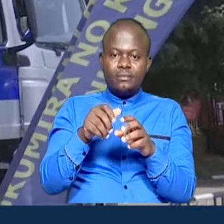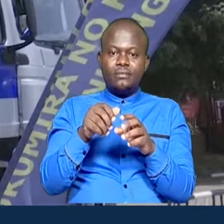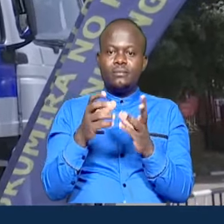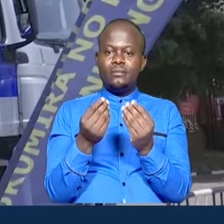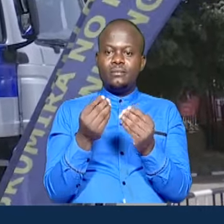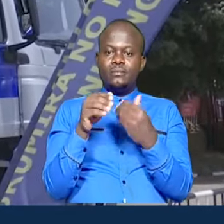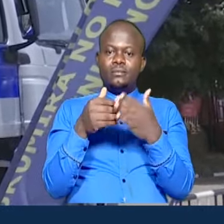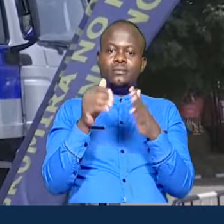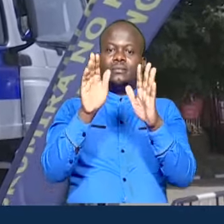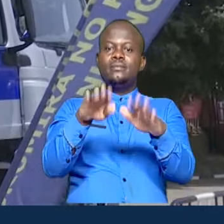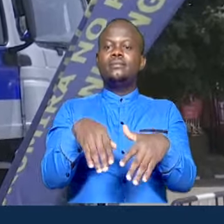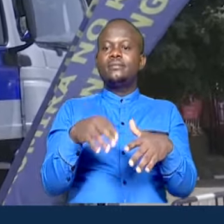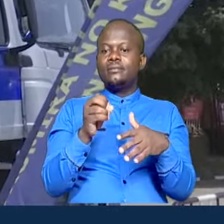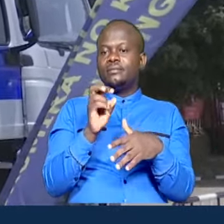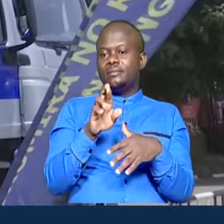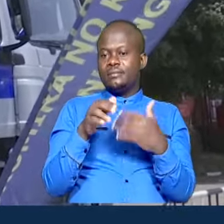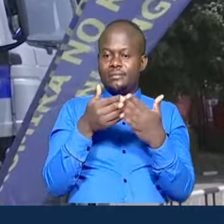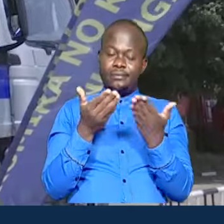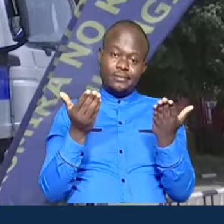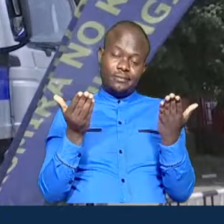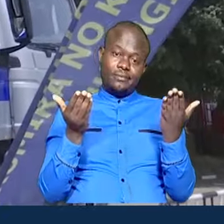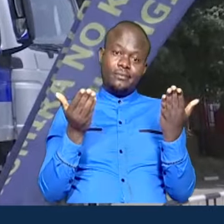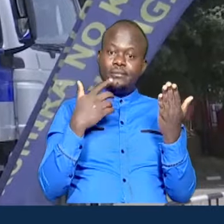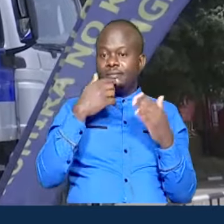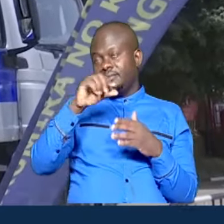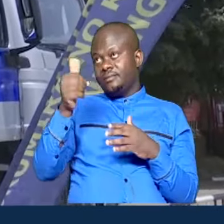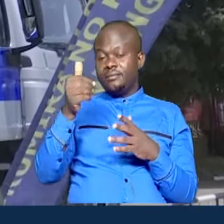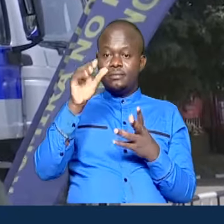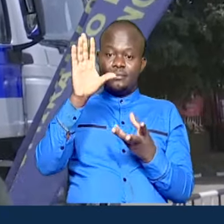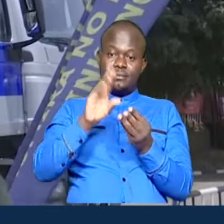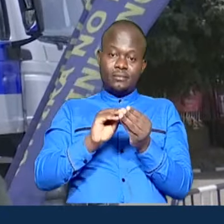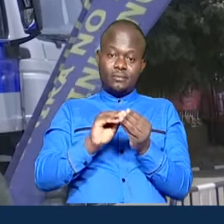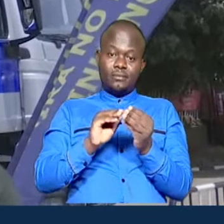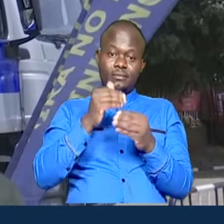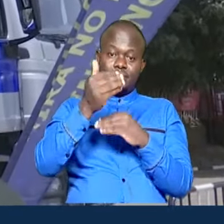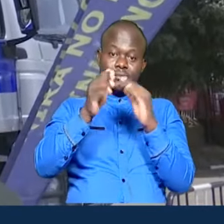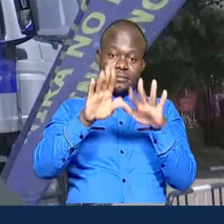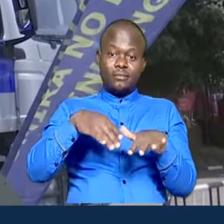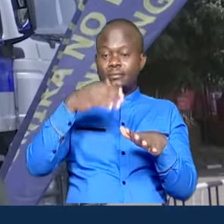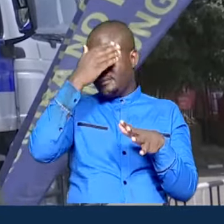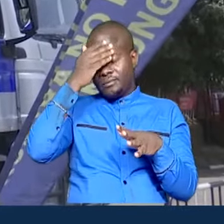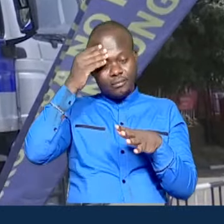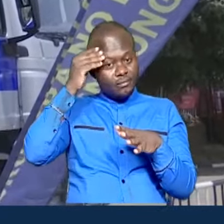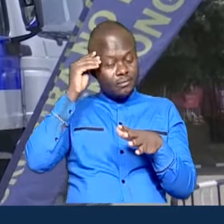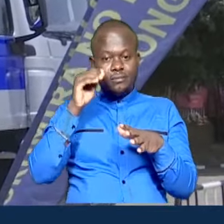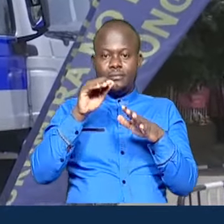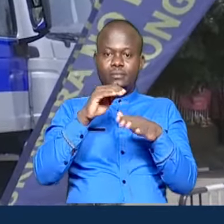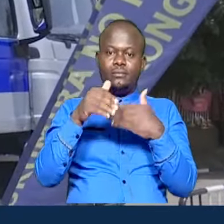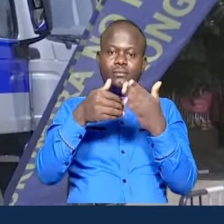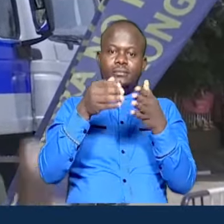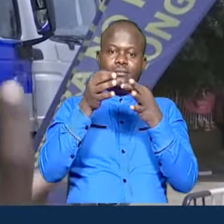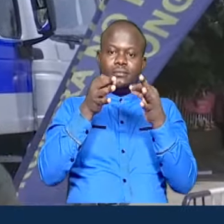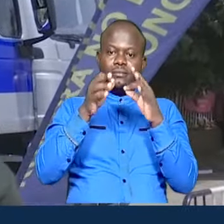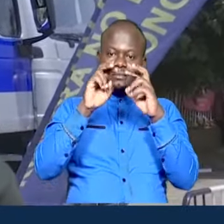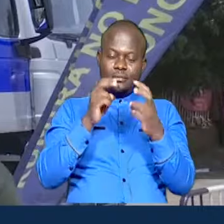nk'iyoroshyemo gusa ukarekeraho ngaho, cyangwa wenda hari abazimya hejuru gusa bakarekeraho ngaho bakibagirwa kuzimya hasi. Kandi badusobanuriye ko